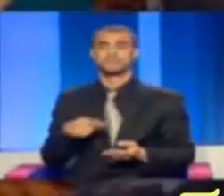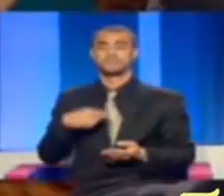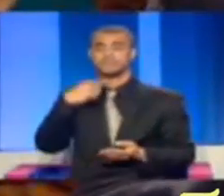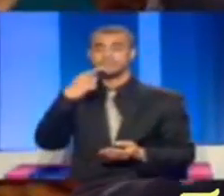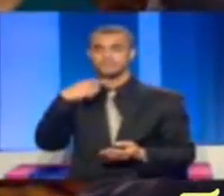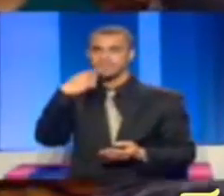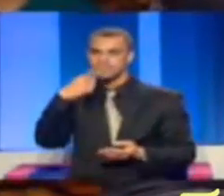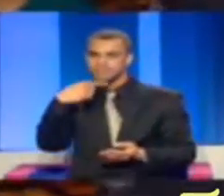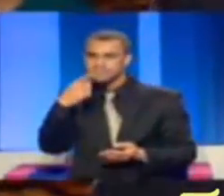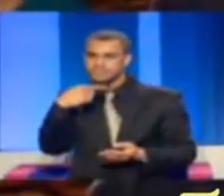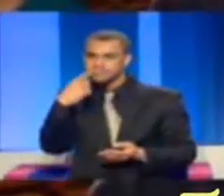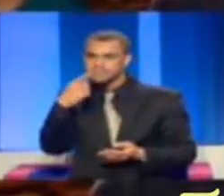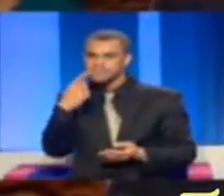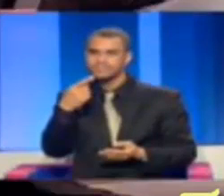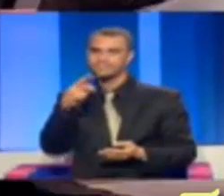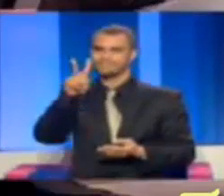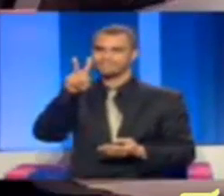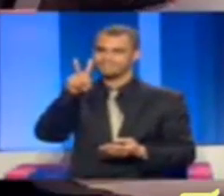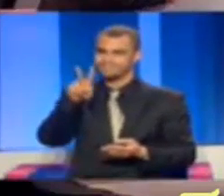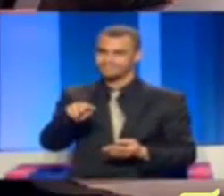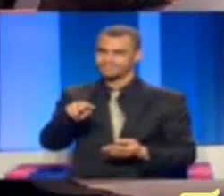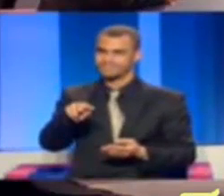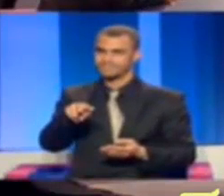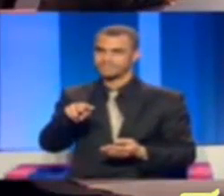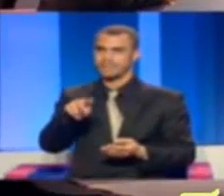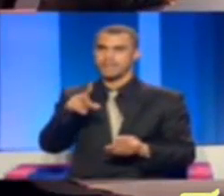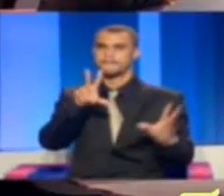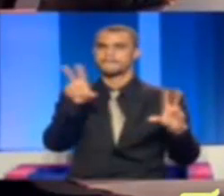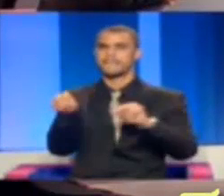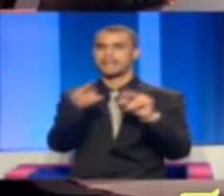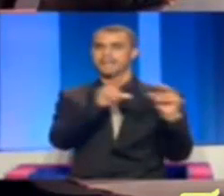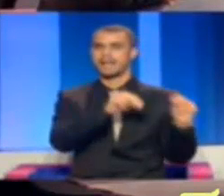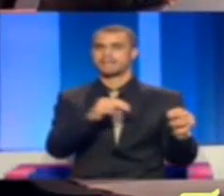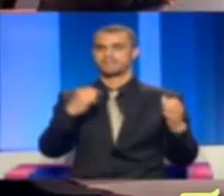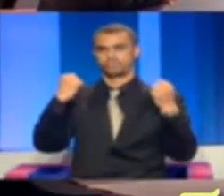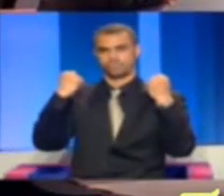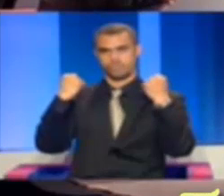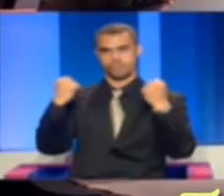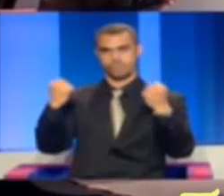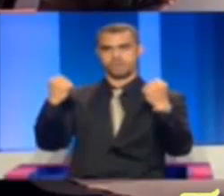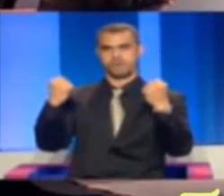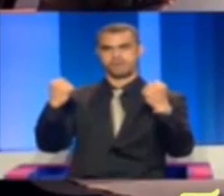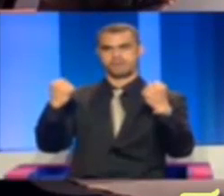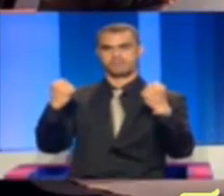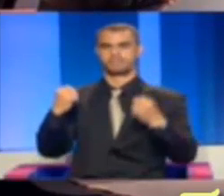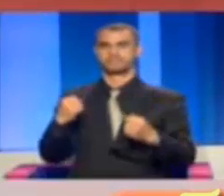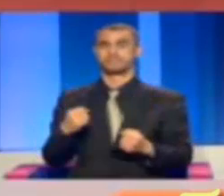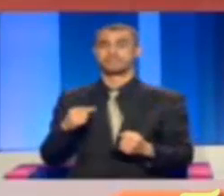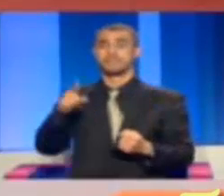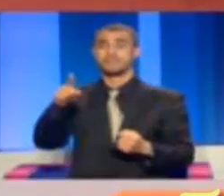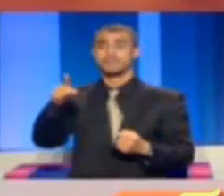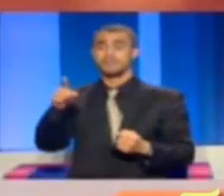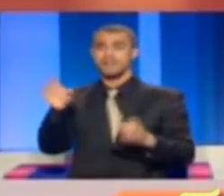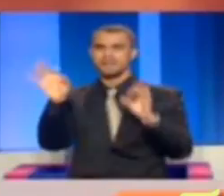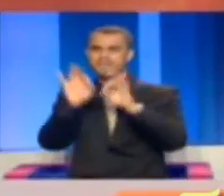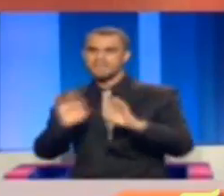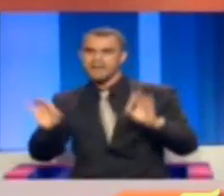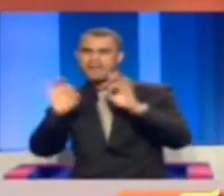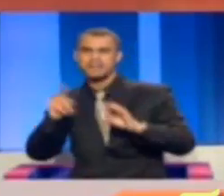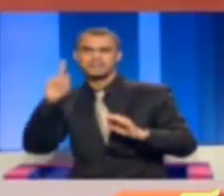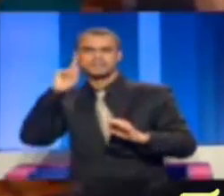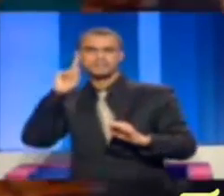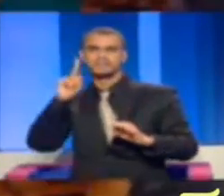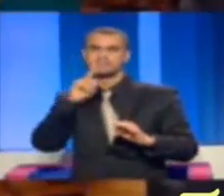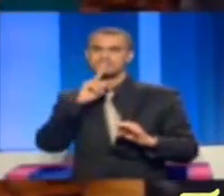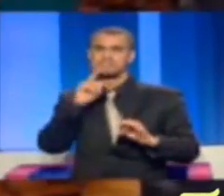للسانهم، اللسان اللي ممكن يطرطوا منه ما كاينش. المستوى الثاني ديال الإقصاء هو هذا الربط اللي قلتي دائما، في اللحظة الإنسان ما تيتكلمش